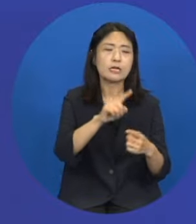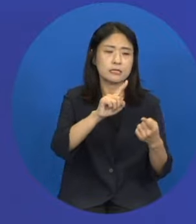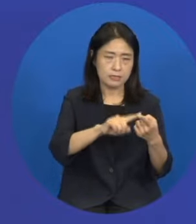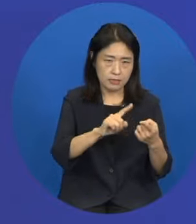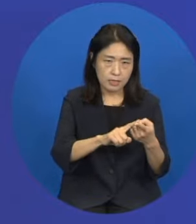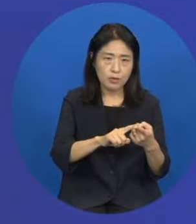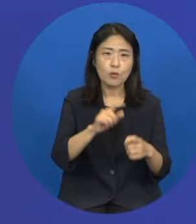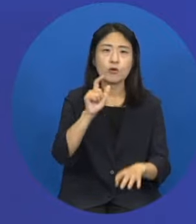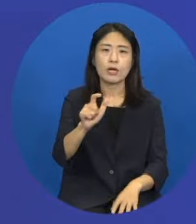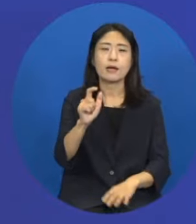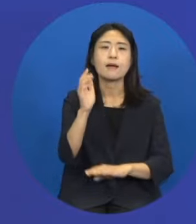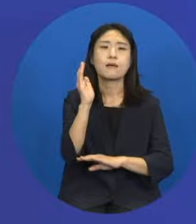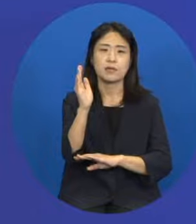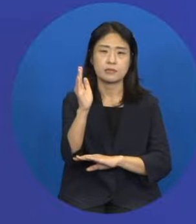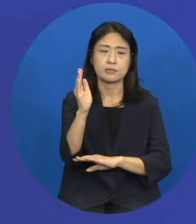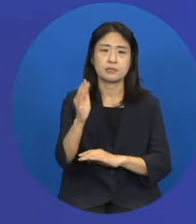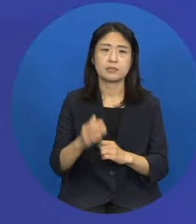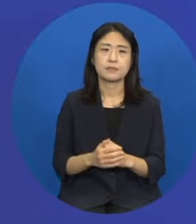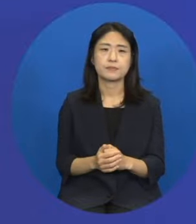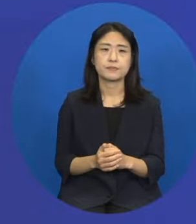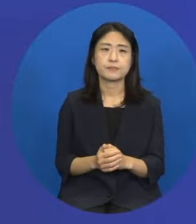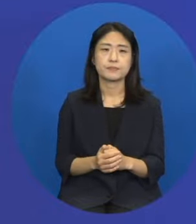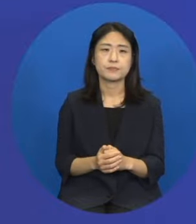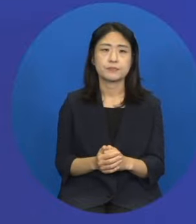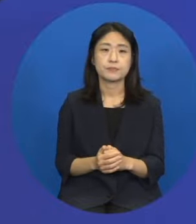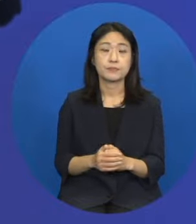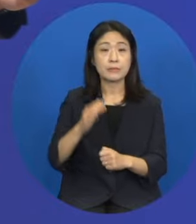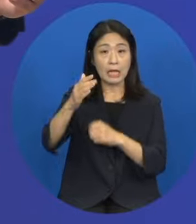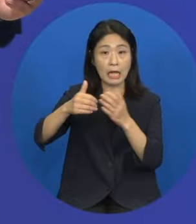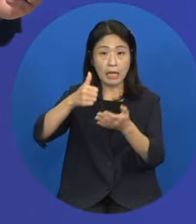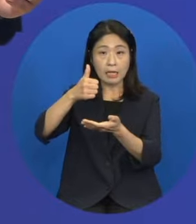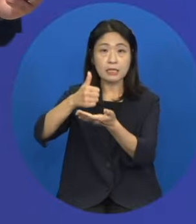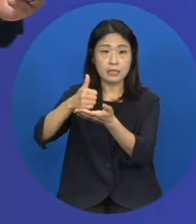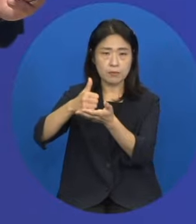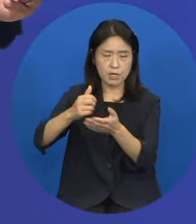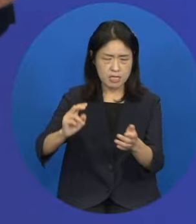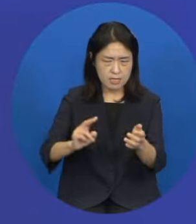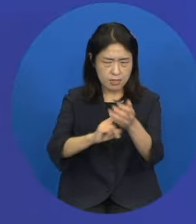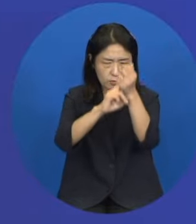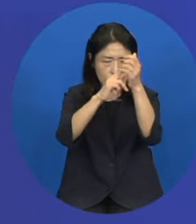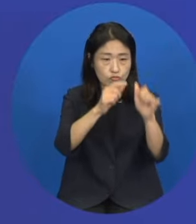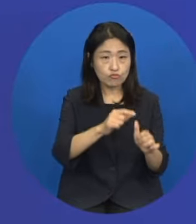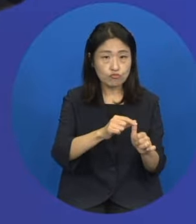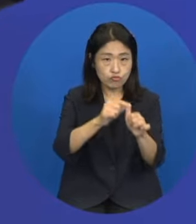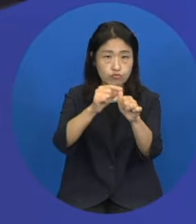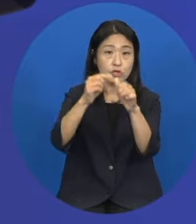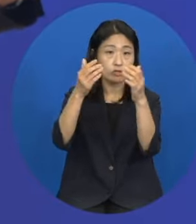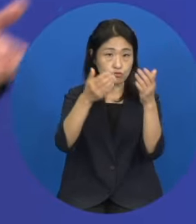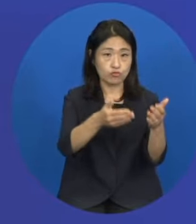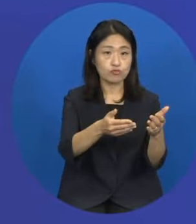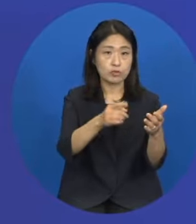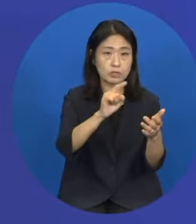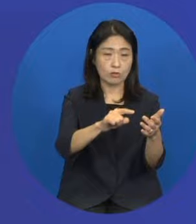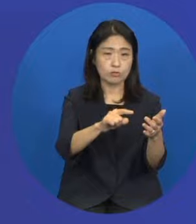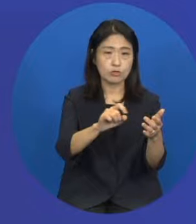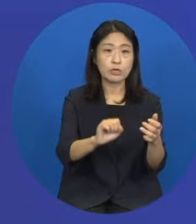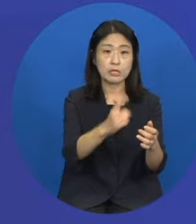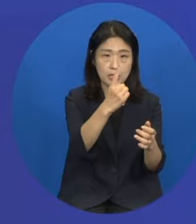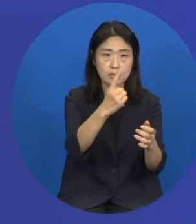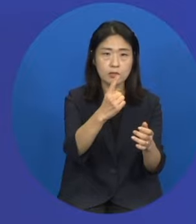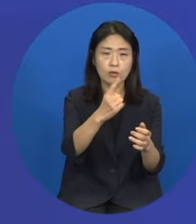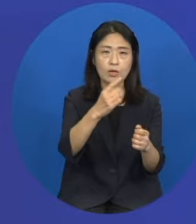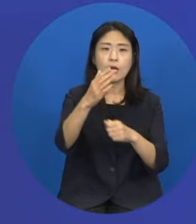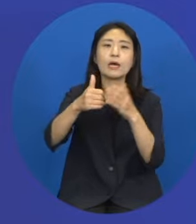되지요. 그래서 누군가는 하나님께서 기적처럼 건져 주심으로써 하나님이 살아계심을 증언하게 하지만